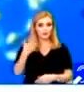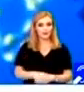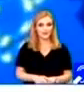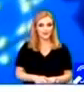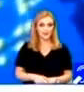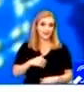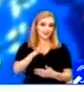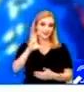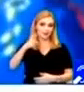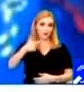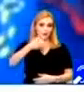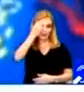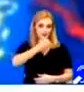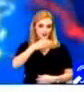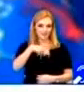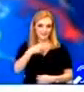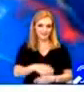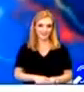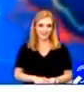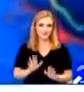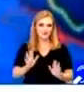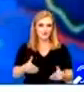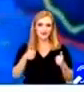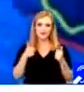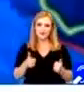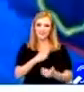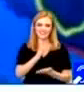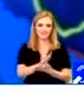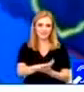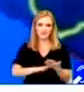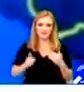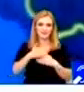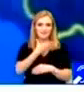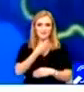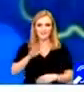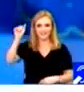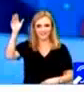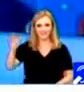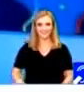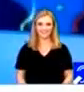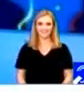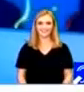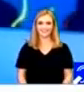București. Eu sunt Victoria Colesnic și vă mulțumesc pentru atenție. Să aveți o seară așa cum vă doriți. La revedere!